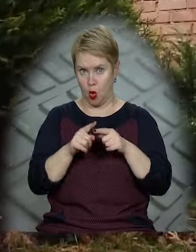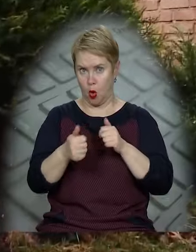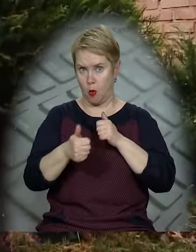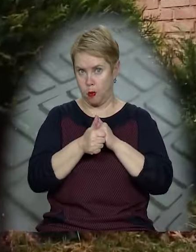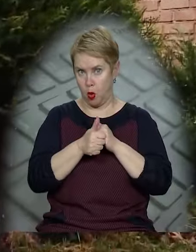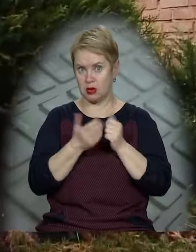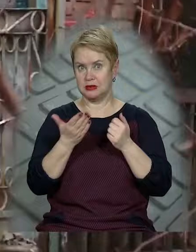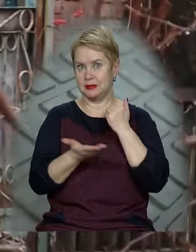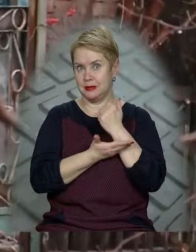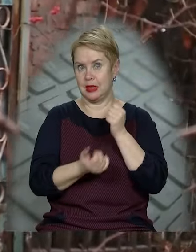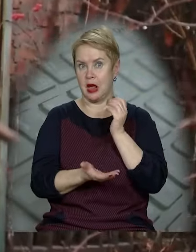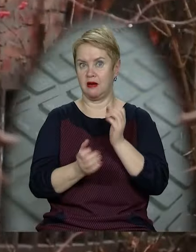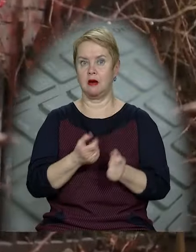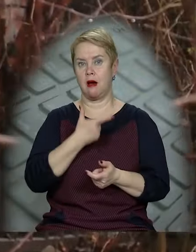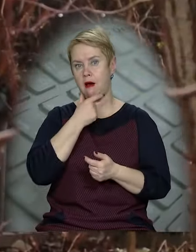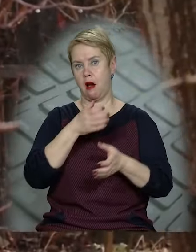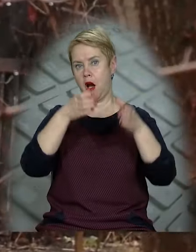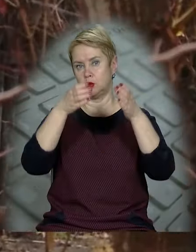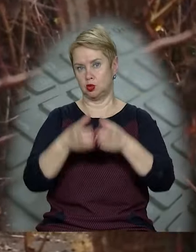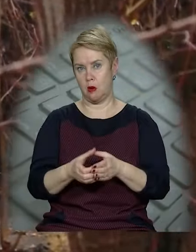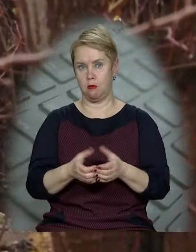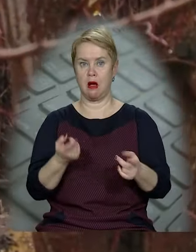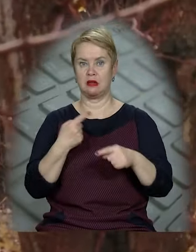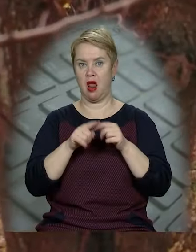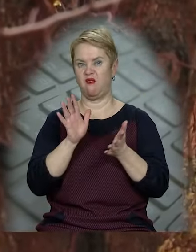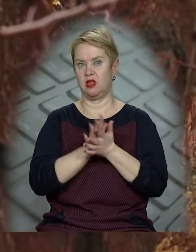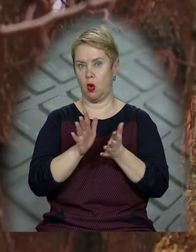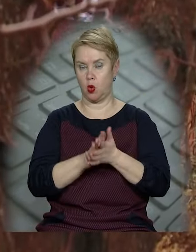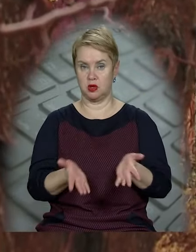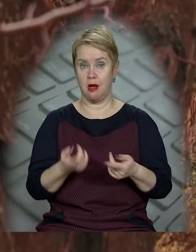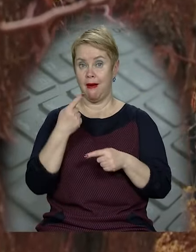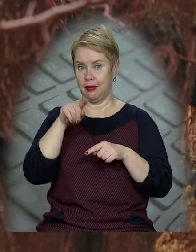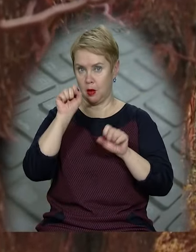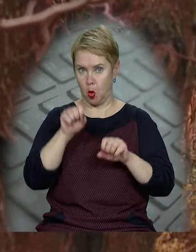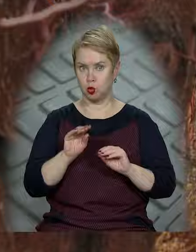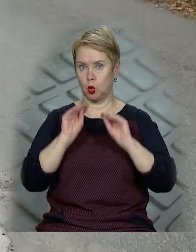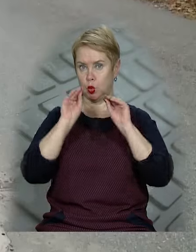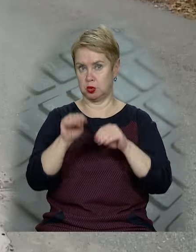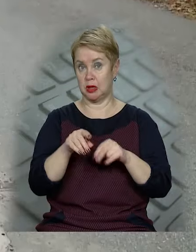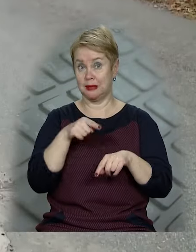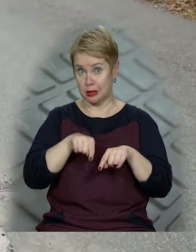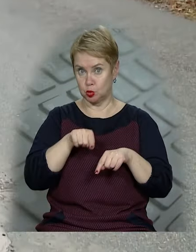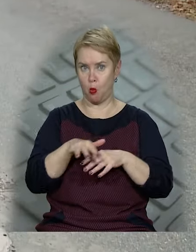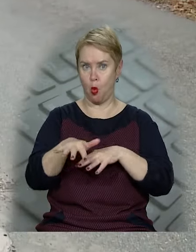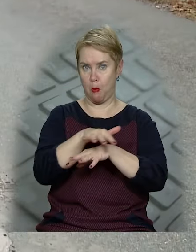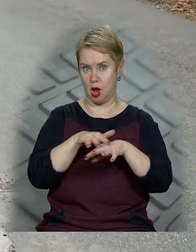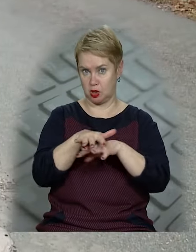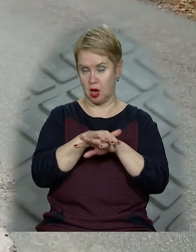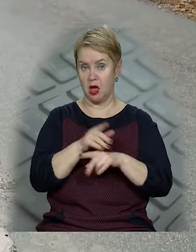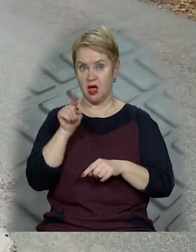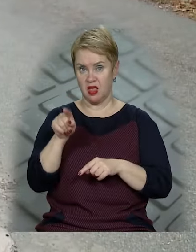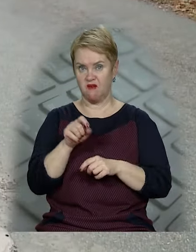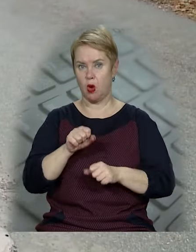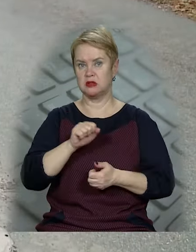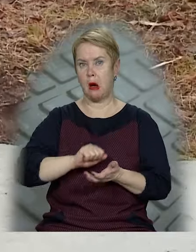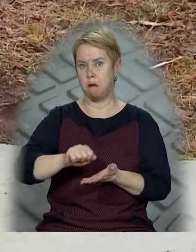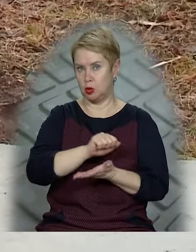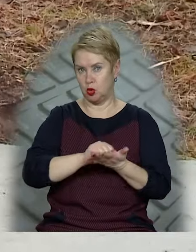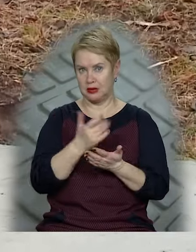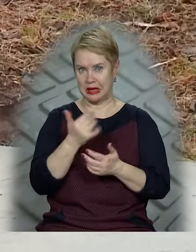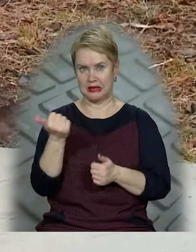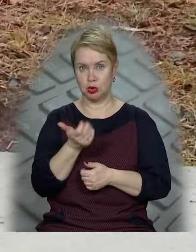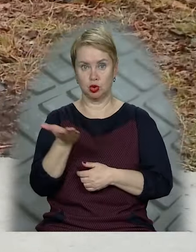поряд з плодовими деревами красуватимуться баки для відходів. Їх мають встановити ось на цьому майданчику. Його забетонували